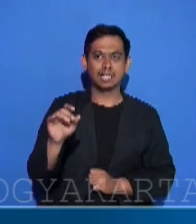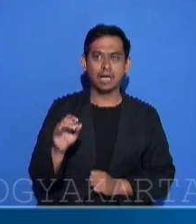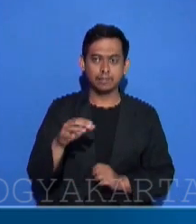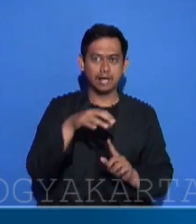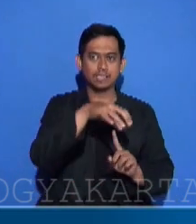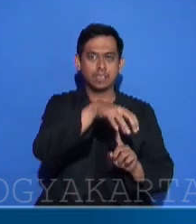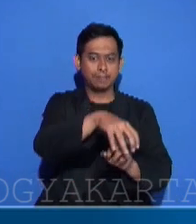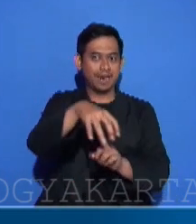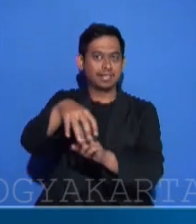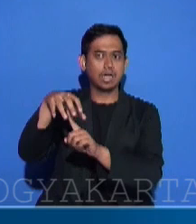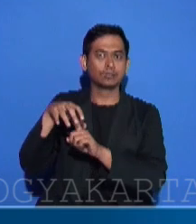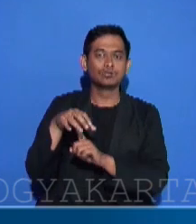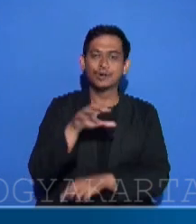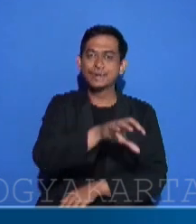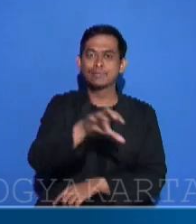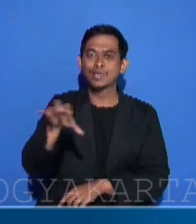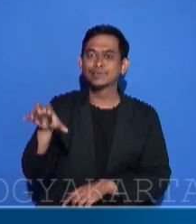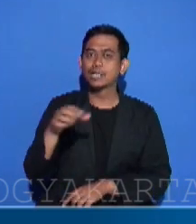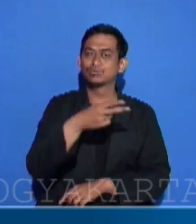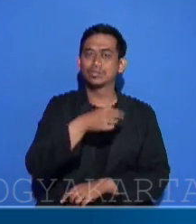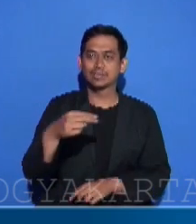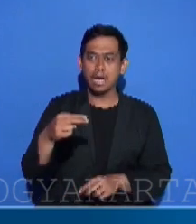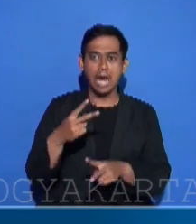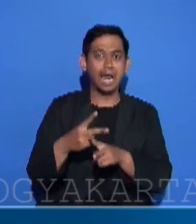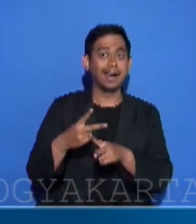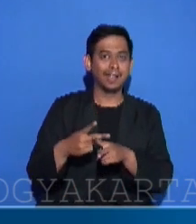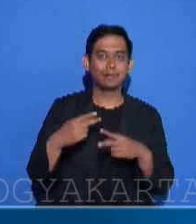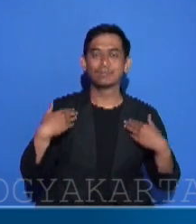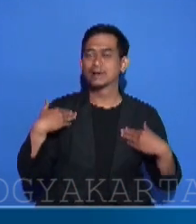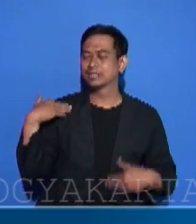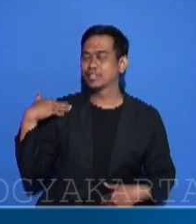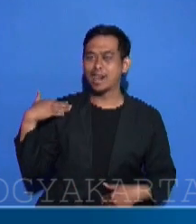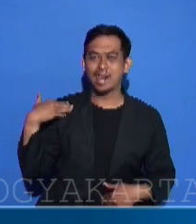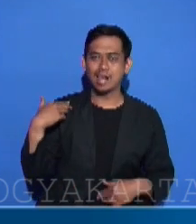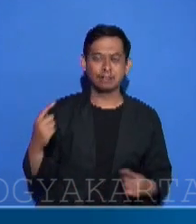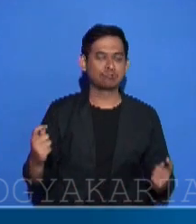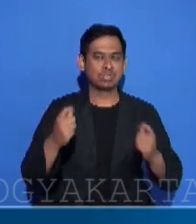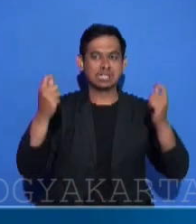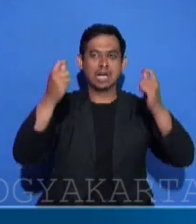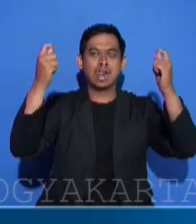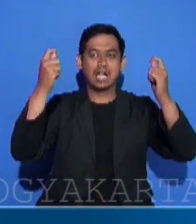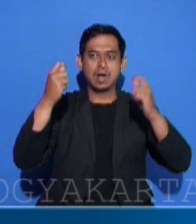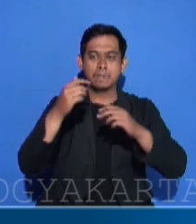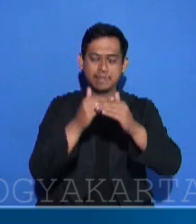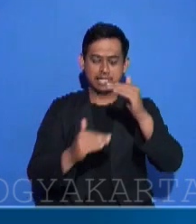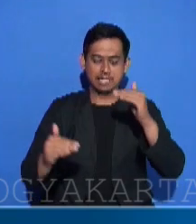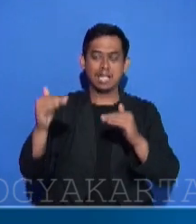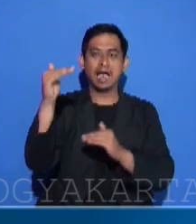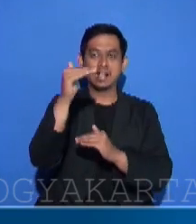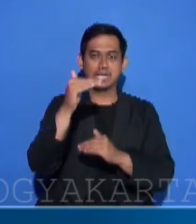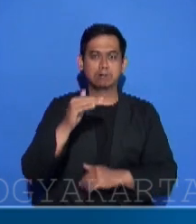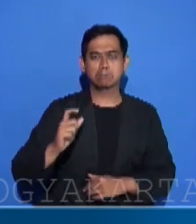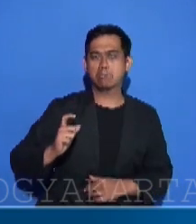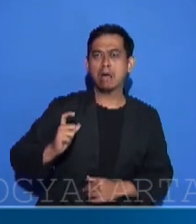di Indonesia. Halal Fashion Festival diharapkan mampu menjadi ajang meningkatkan citra diri santri tidak hanya pandai